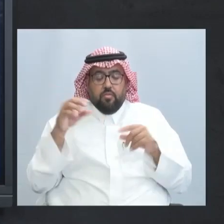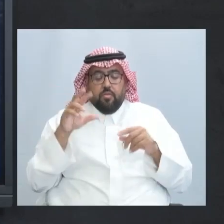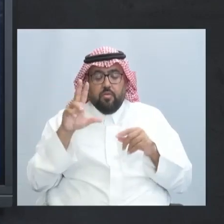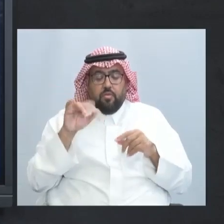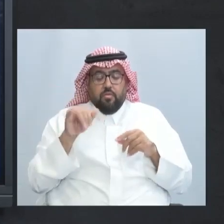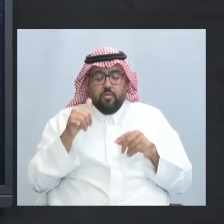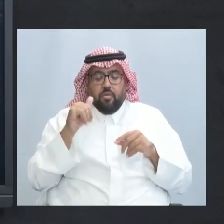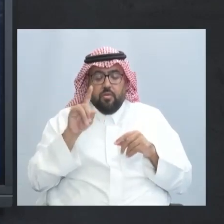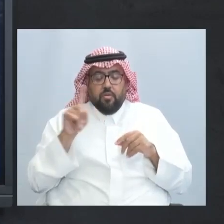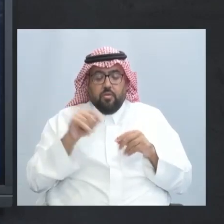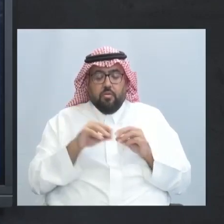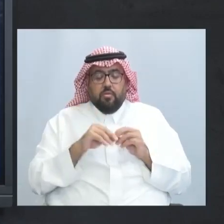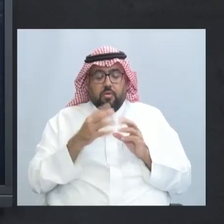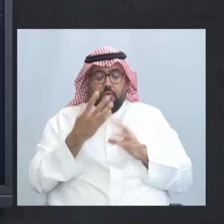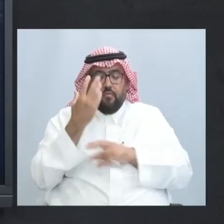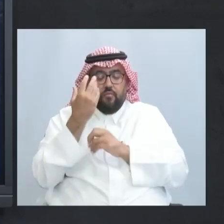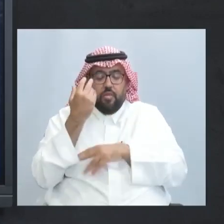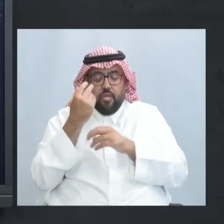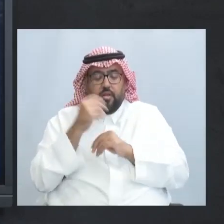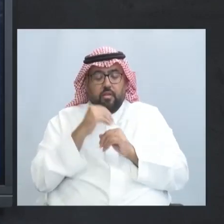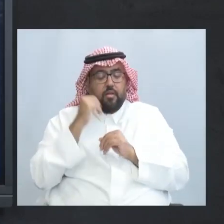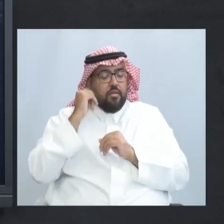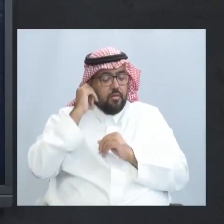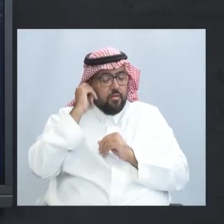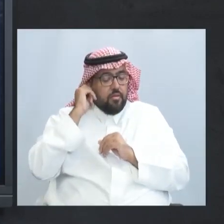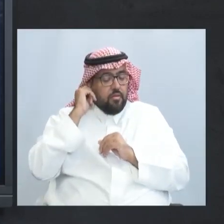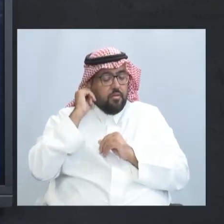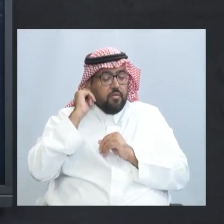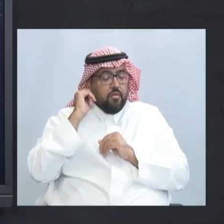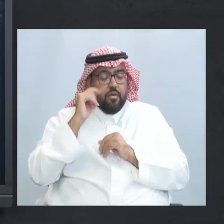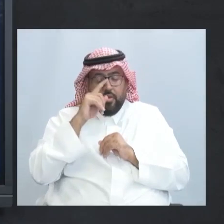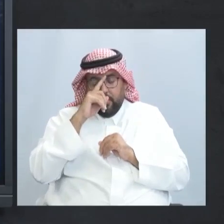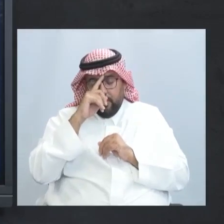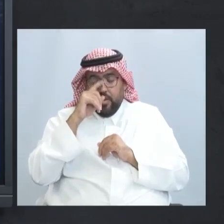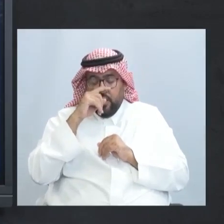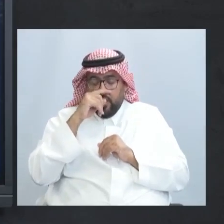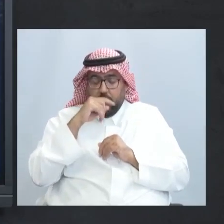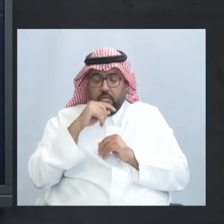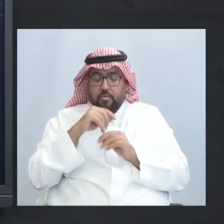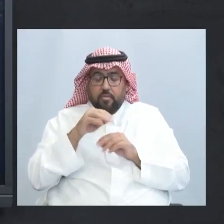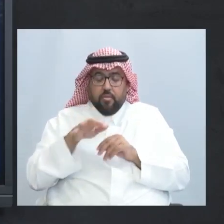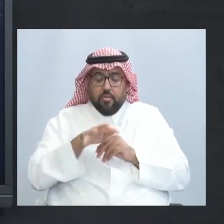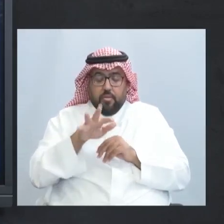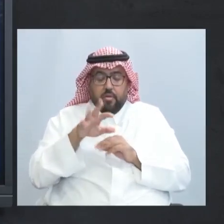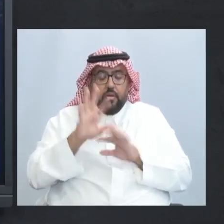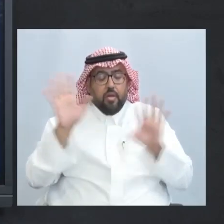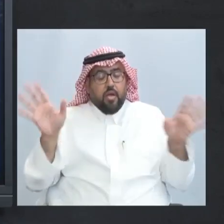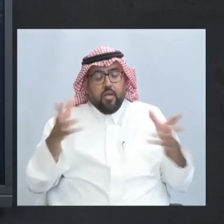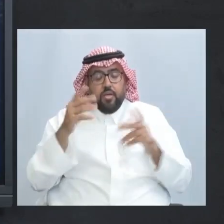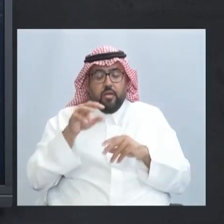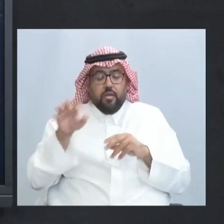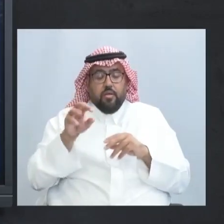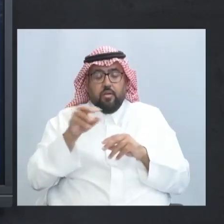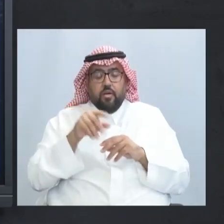المجمع حتى تخرج هذه الفضلات لان الماء تحتاج هذه الحيوانات كزواج في البيئات